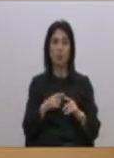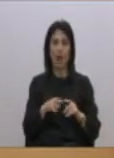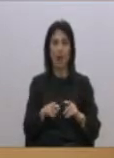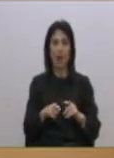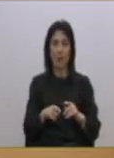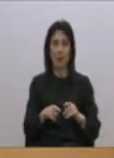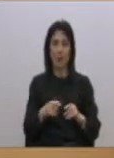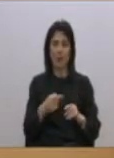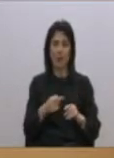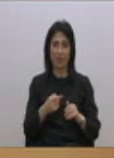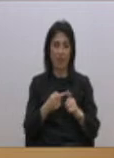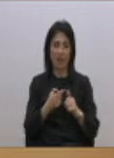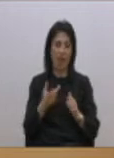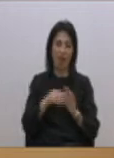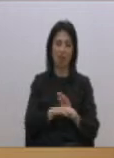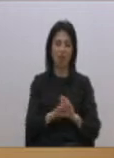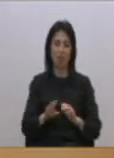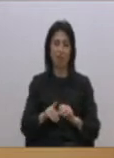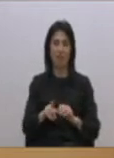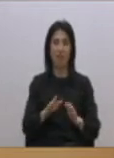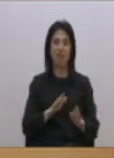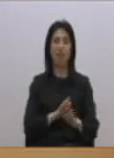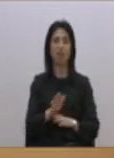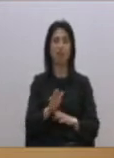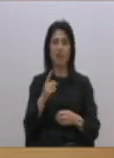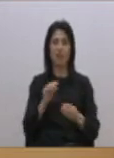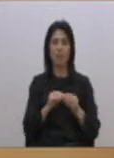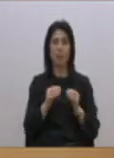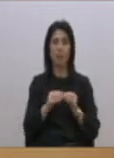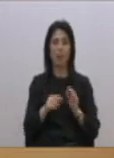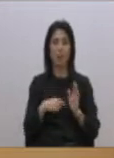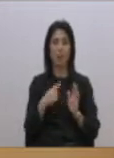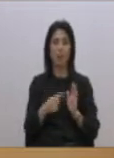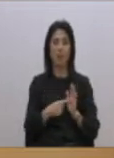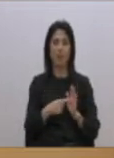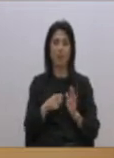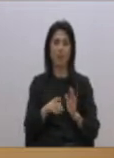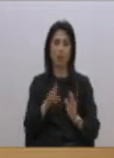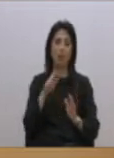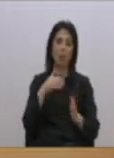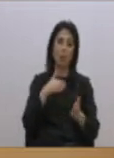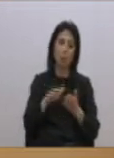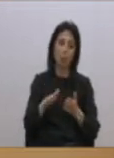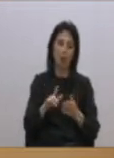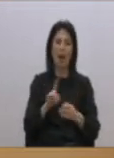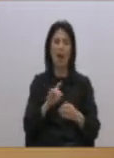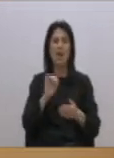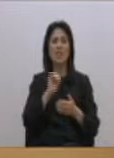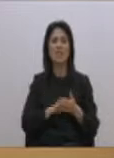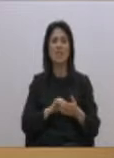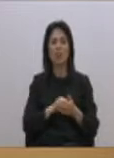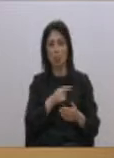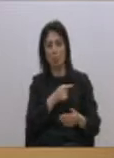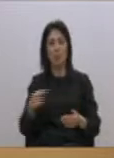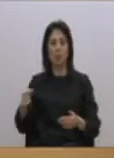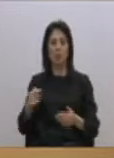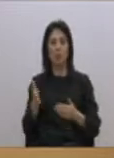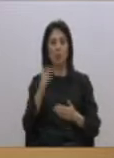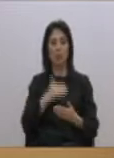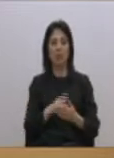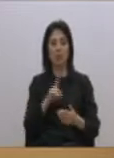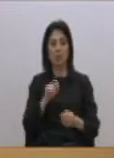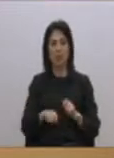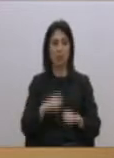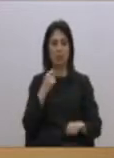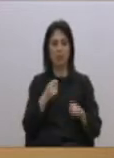arce guitulian, arce guitulian, și strul e bulat. Da, tu ai scris, da, tu ai anuaris, mi s-a putut lian, ragața, uar copiti, și de ghizmi revisa. Să poți